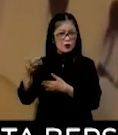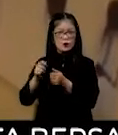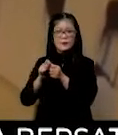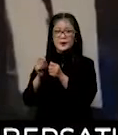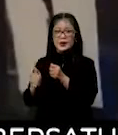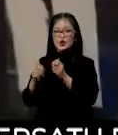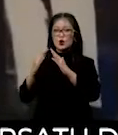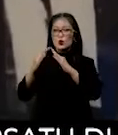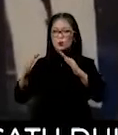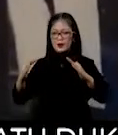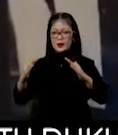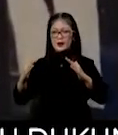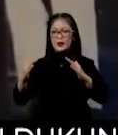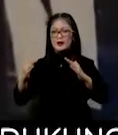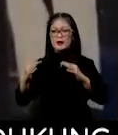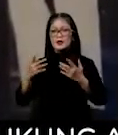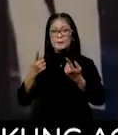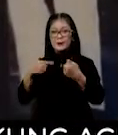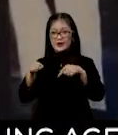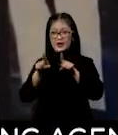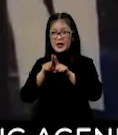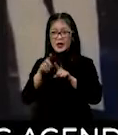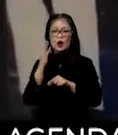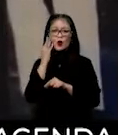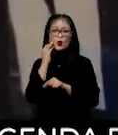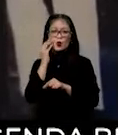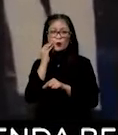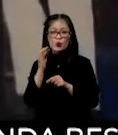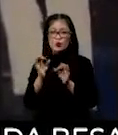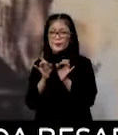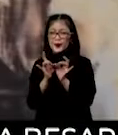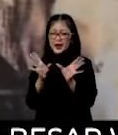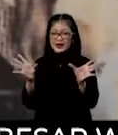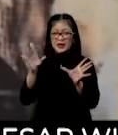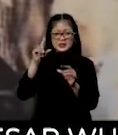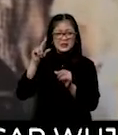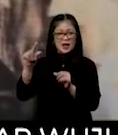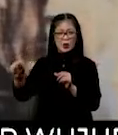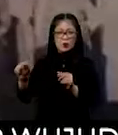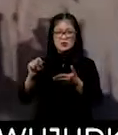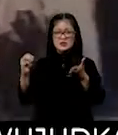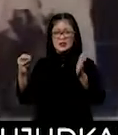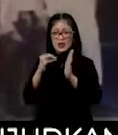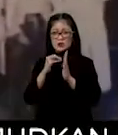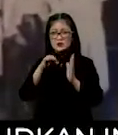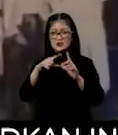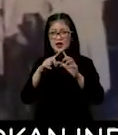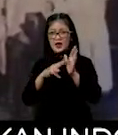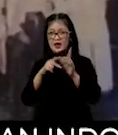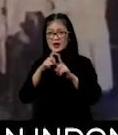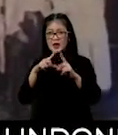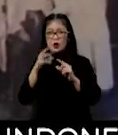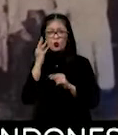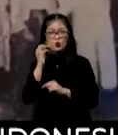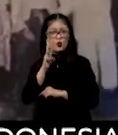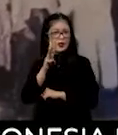tersebut. Saat menikah, usia mereka terpaut cukup jauh. Ibu Inggit yang berstatus janda berusia 35 tahun, sementara